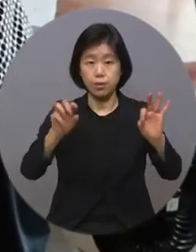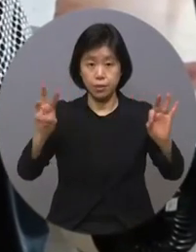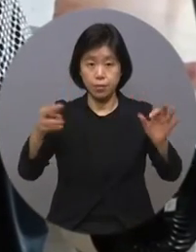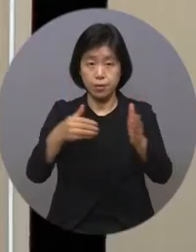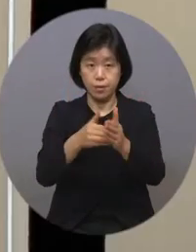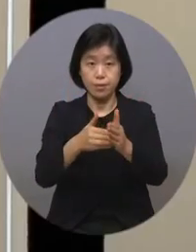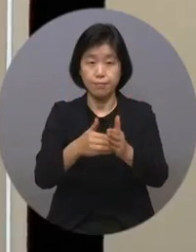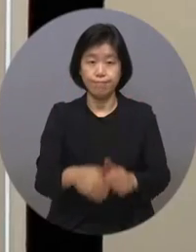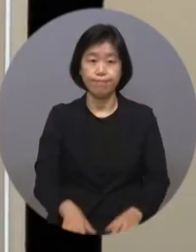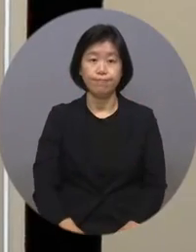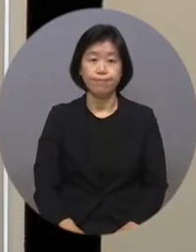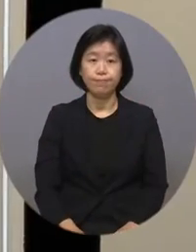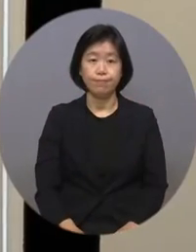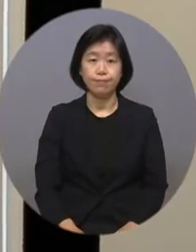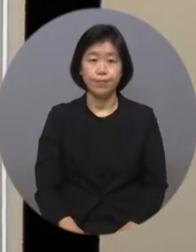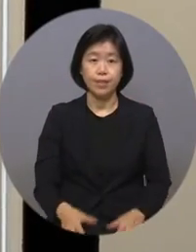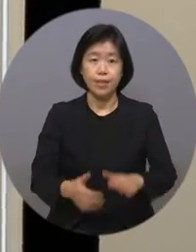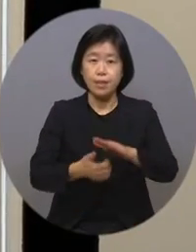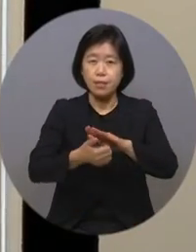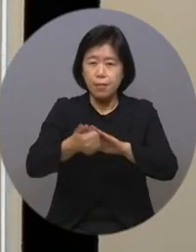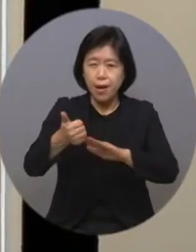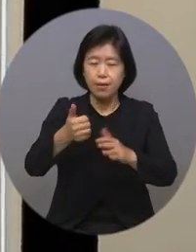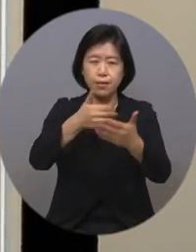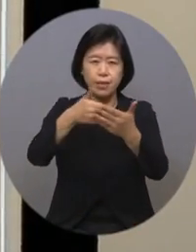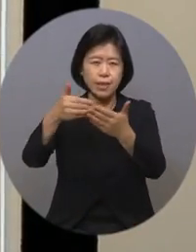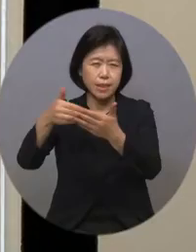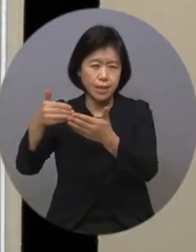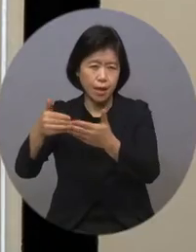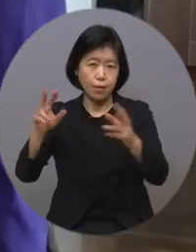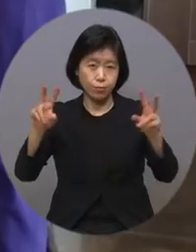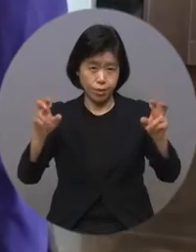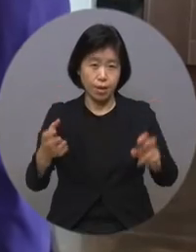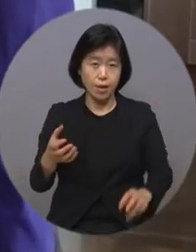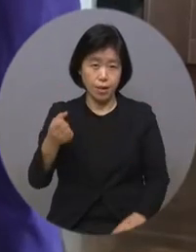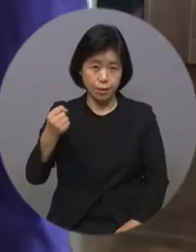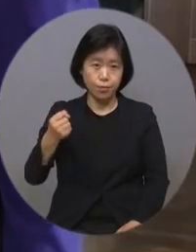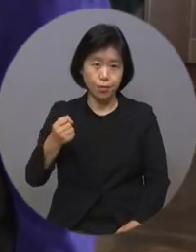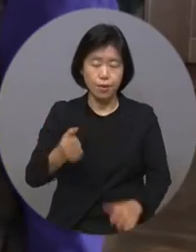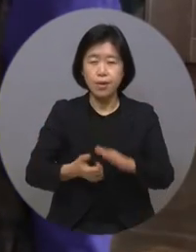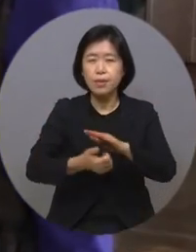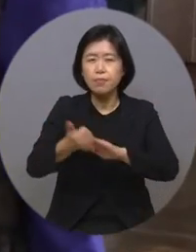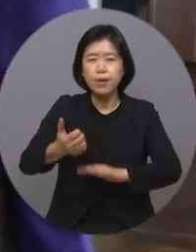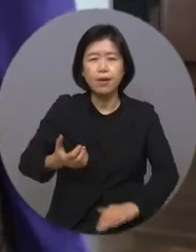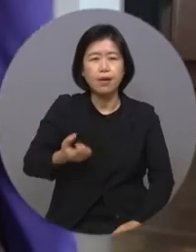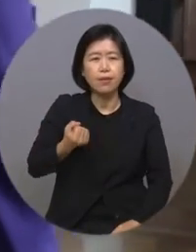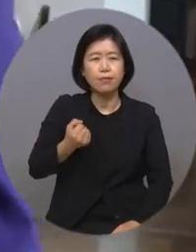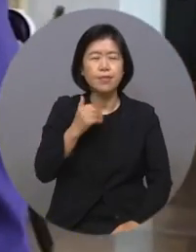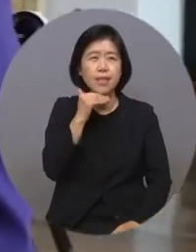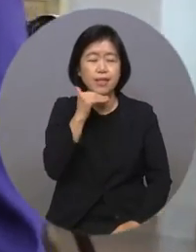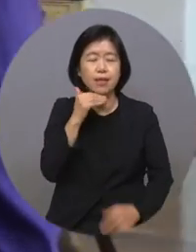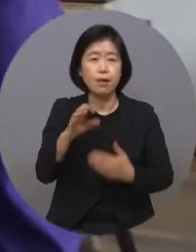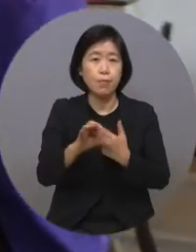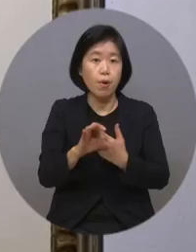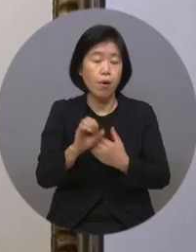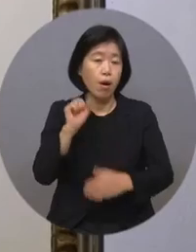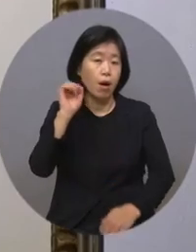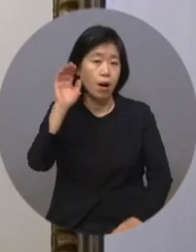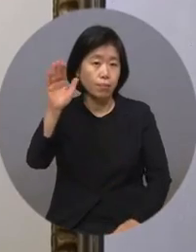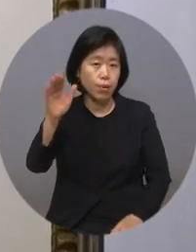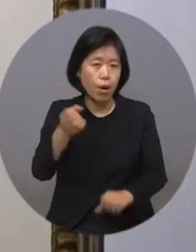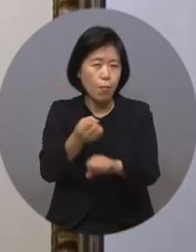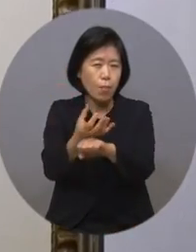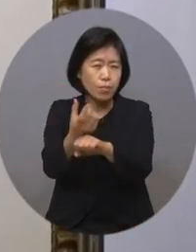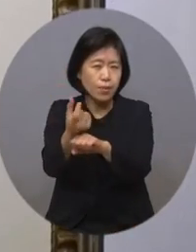열립니다. 희망을 그리다를 주제로 한 이번 전시회는 희망을 품고 기다리면 언젠가는 숨겨진